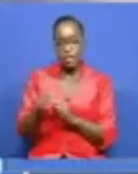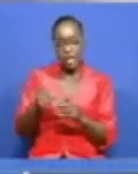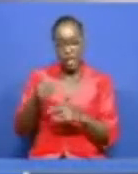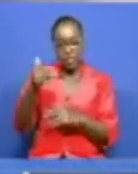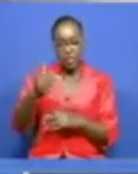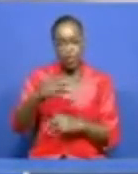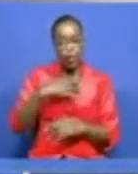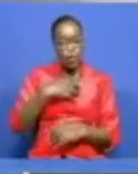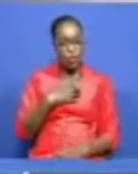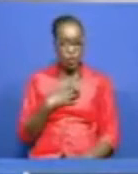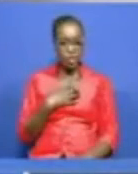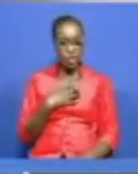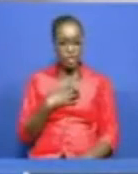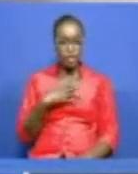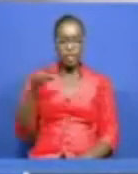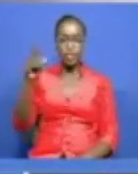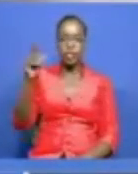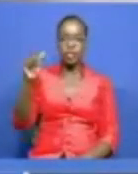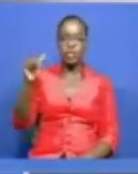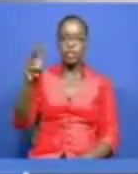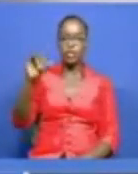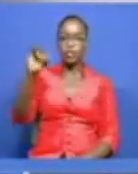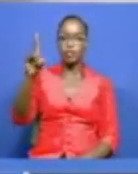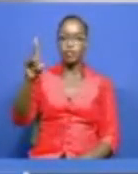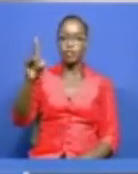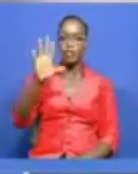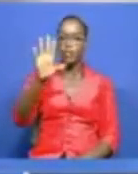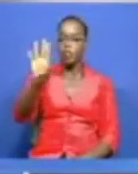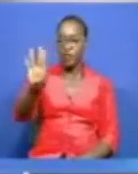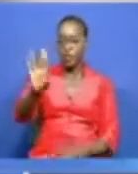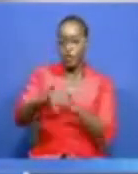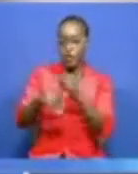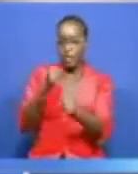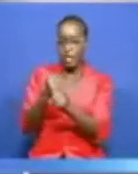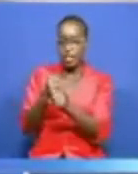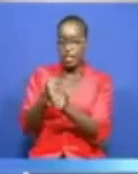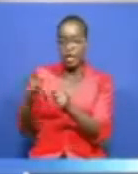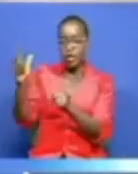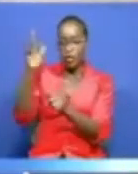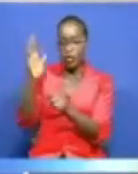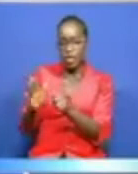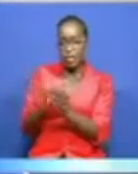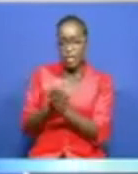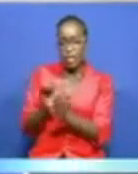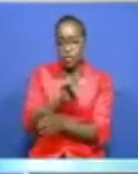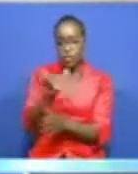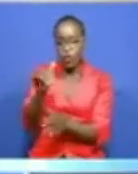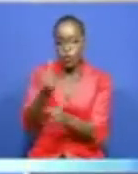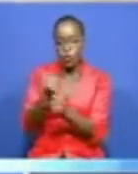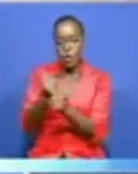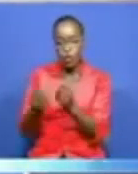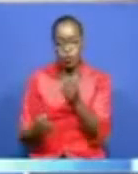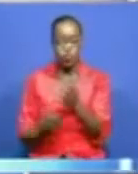Maraga amekuwa jaji mkuu kwa kipindi cha miaka minne. Maraga amesifiwa na wanasheria pamoja na wale aliokuza vipaji